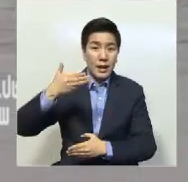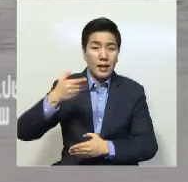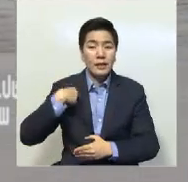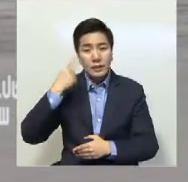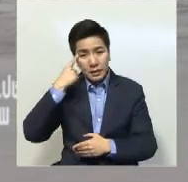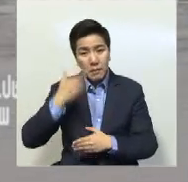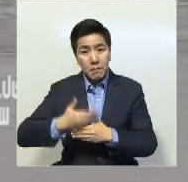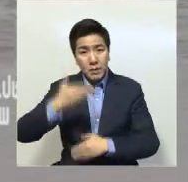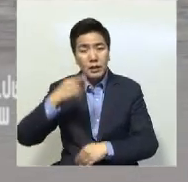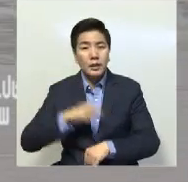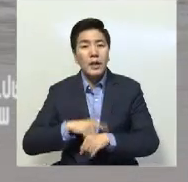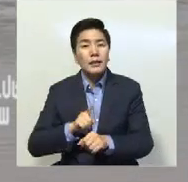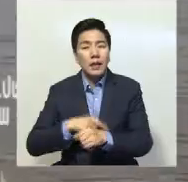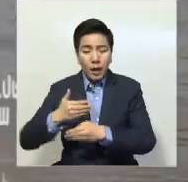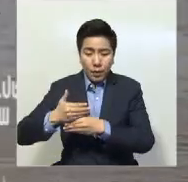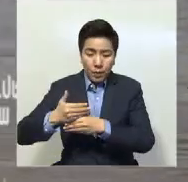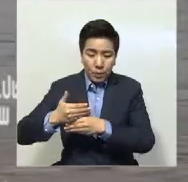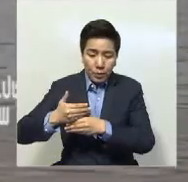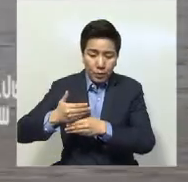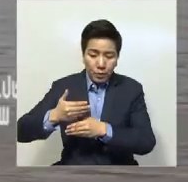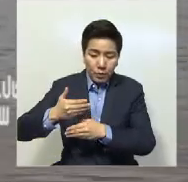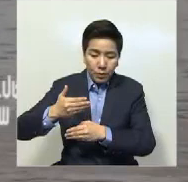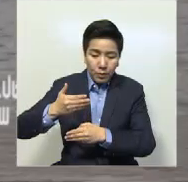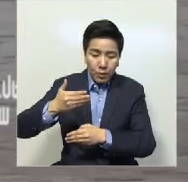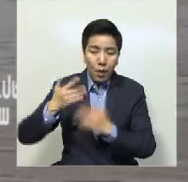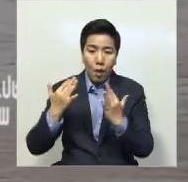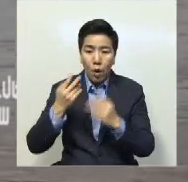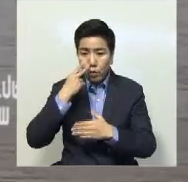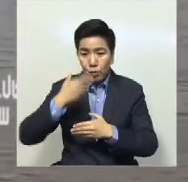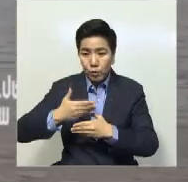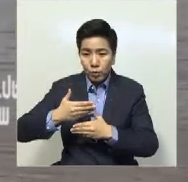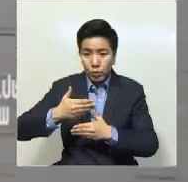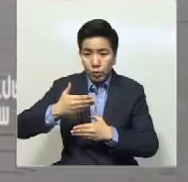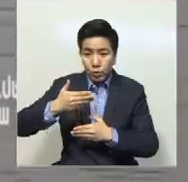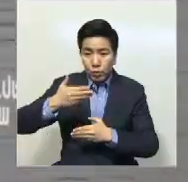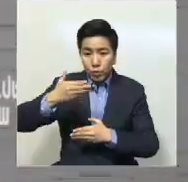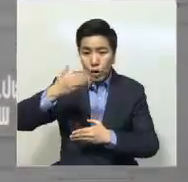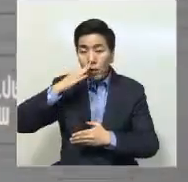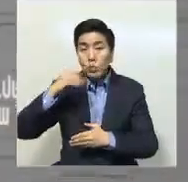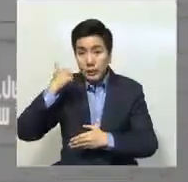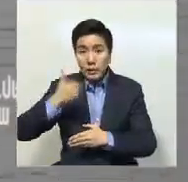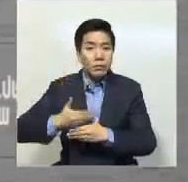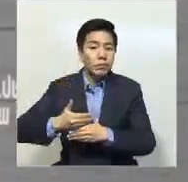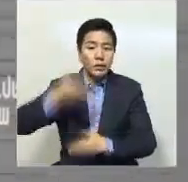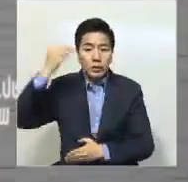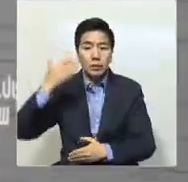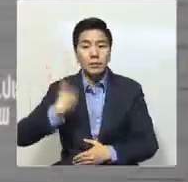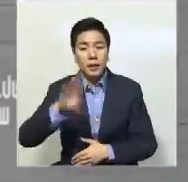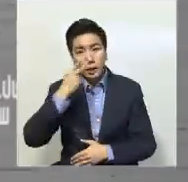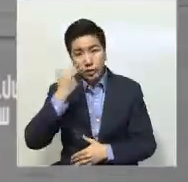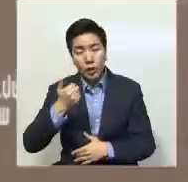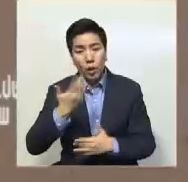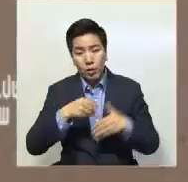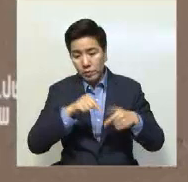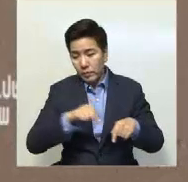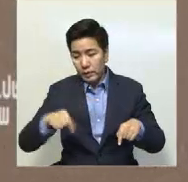การเปิดเนี่ยจะเปิดขึ้นแบบช้าๆก่อนนะคะแล้วก็จะรอดูผลกระทบก่อนถ้าหากเป็นไปได้ด้วยดีเดี๋ยวค่อยว่ากันก็จะไปเปิดประตู